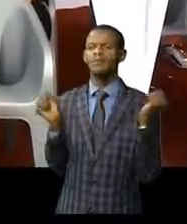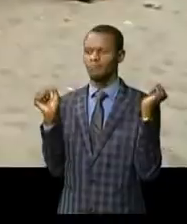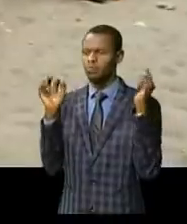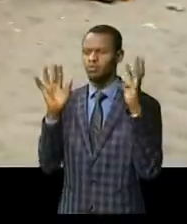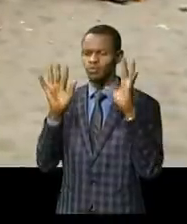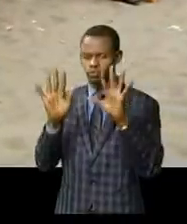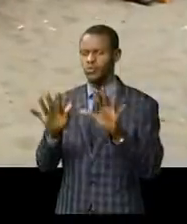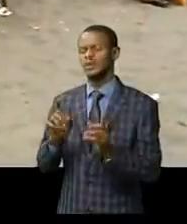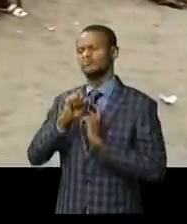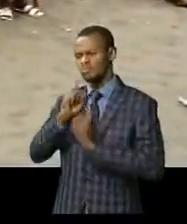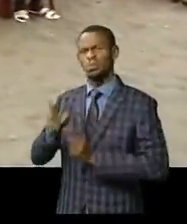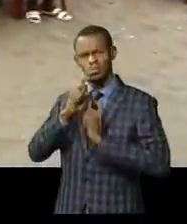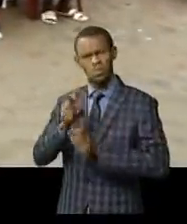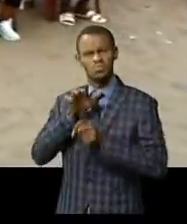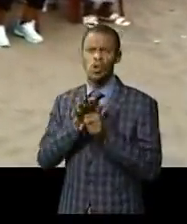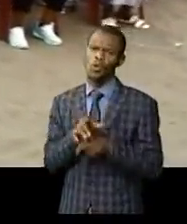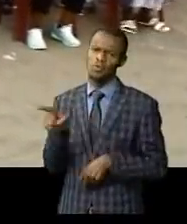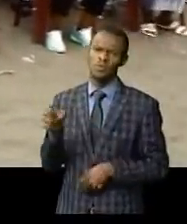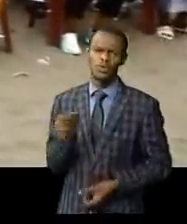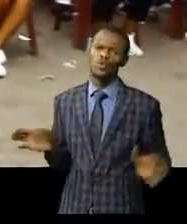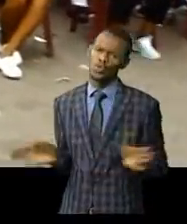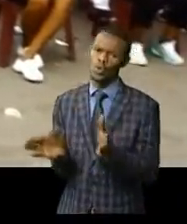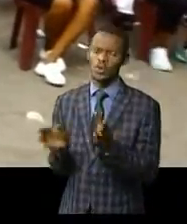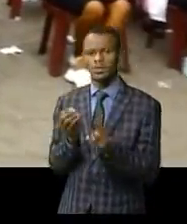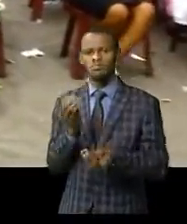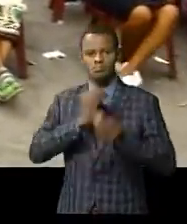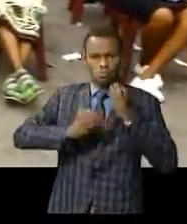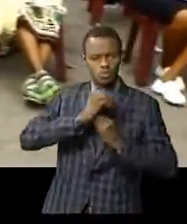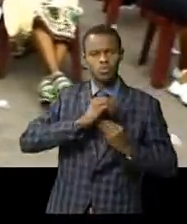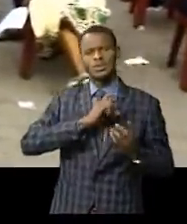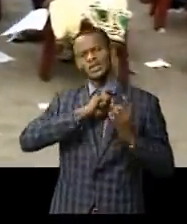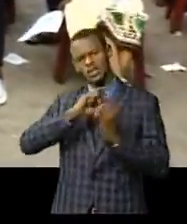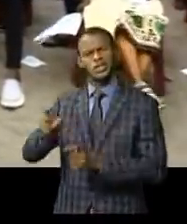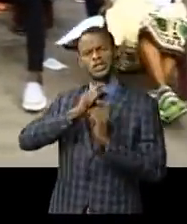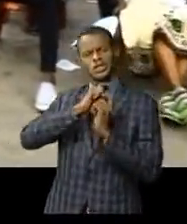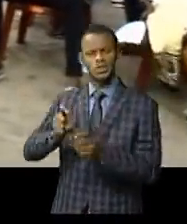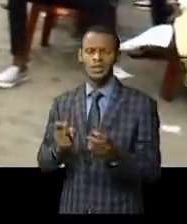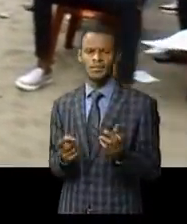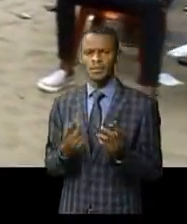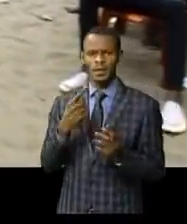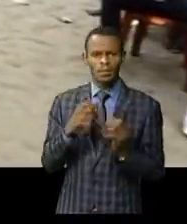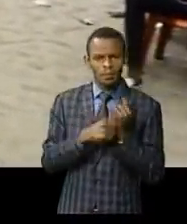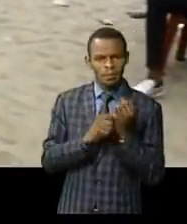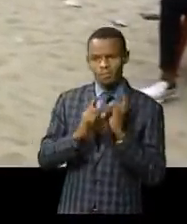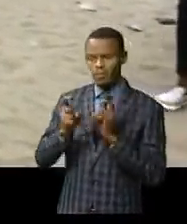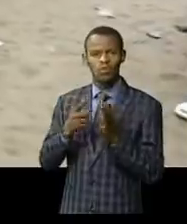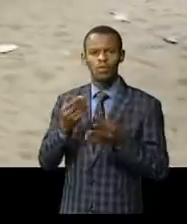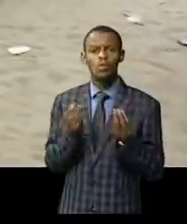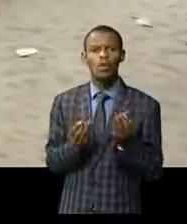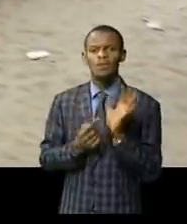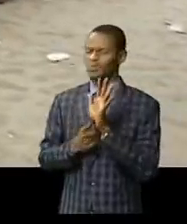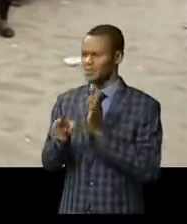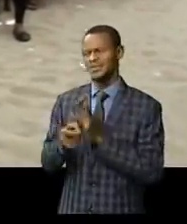plusieurs cadeaux constitués essentiellement des vivres et non-vivres. Cela en vue de lui témoigner de leur